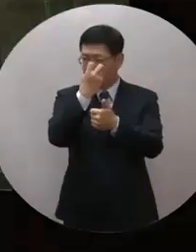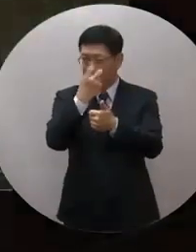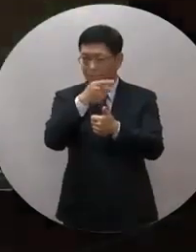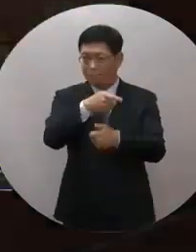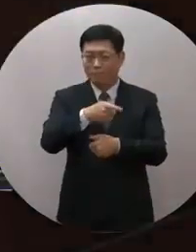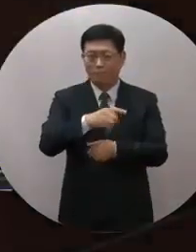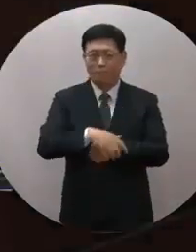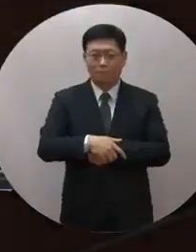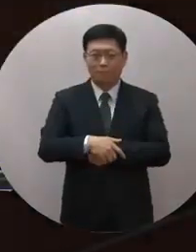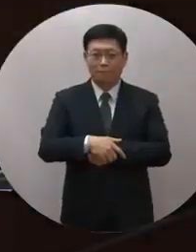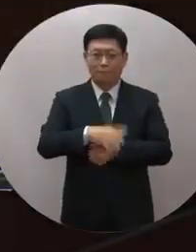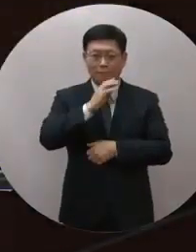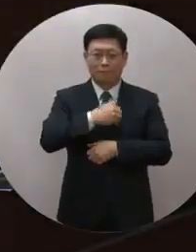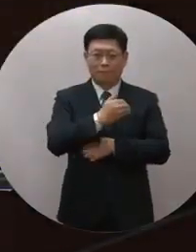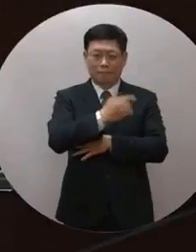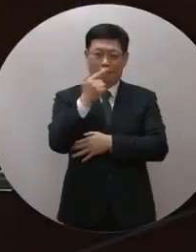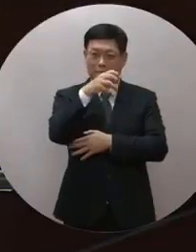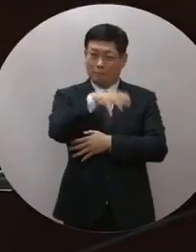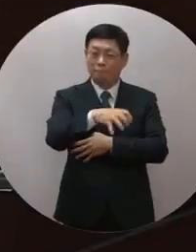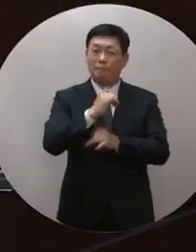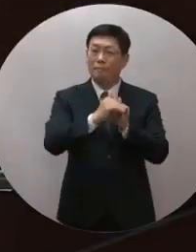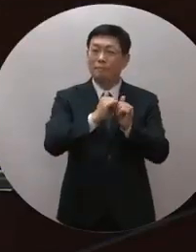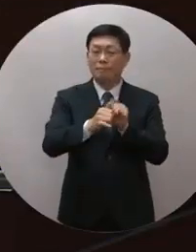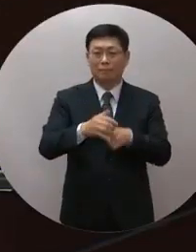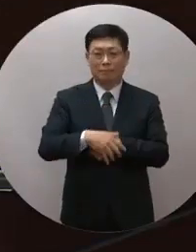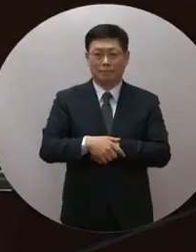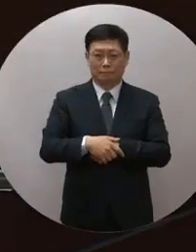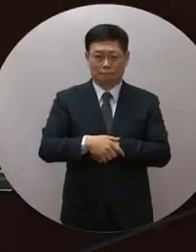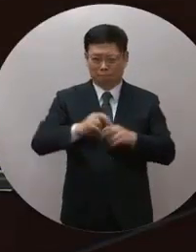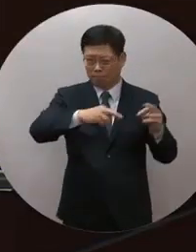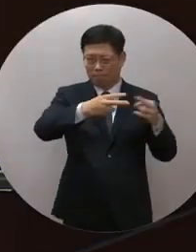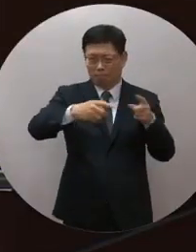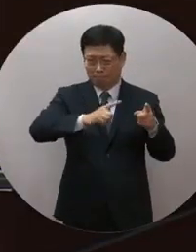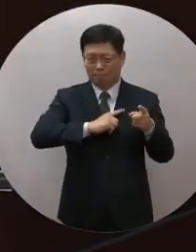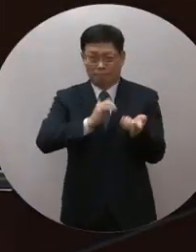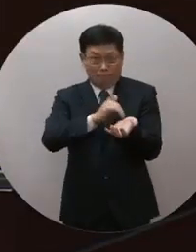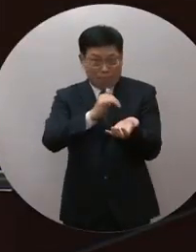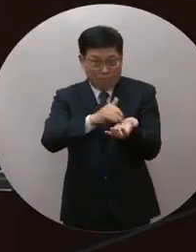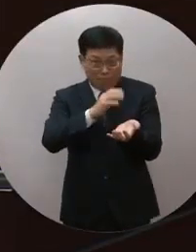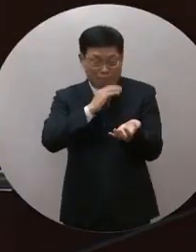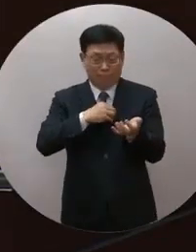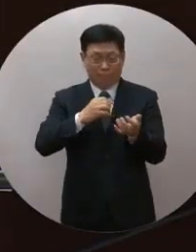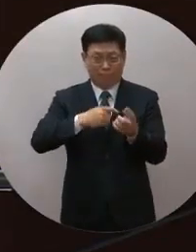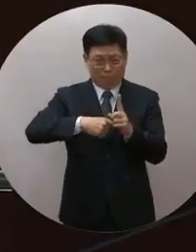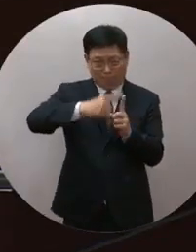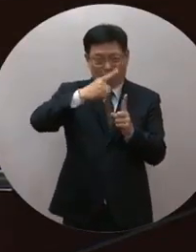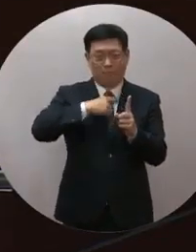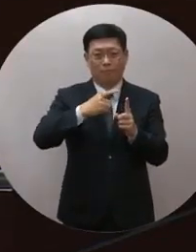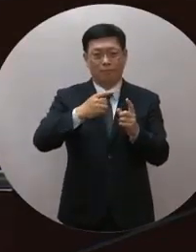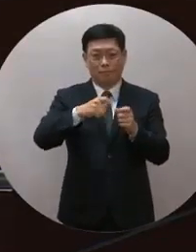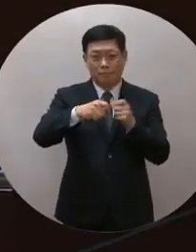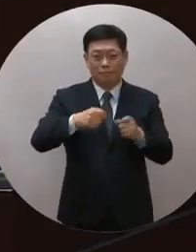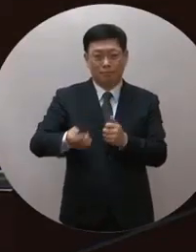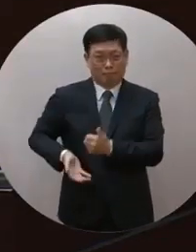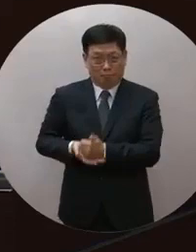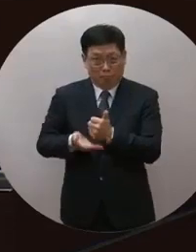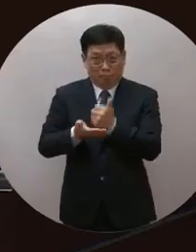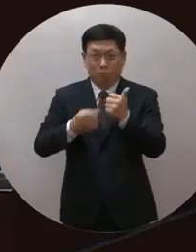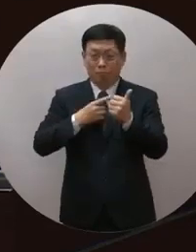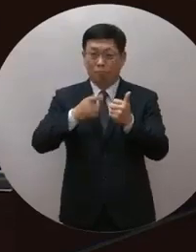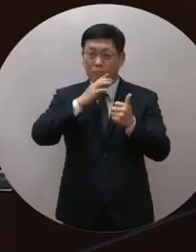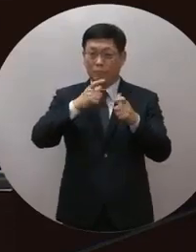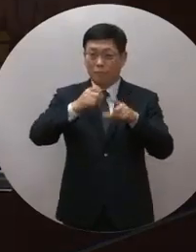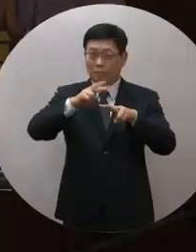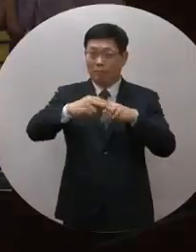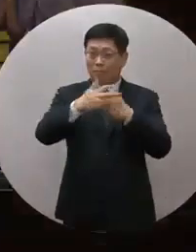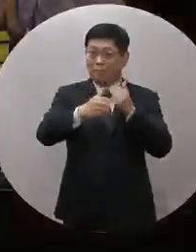照顾偏乡的居民，优化偏乡医疗的精进计划，鼓励期满的公卫医